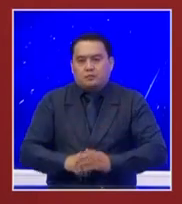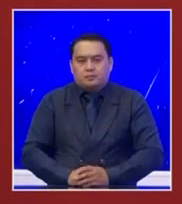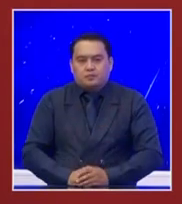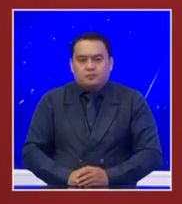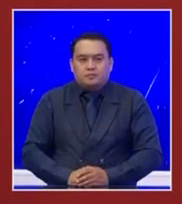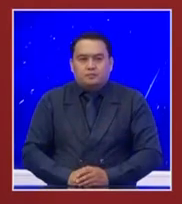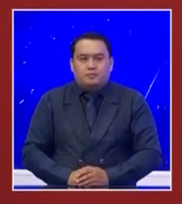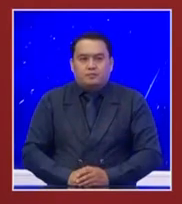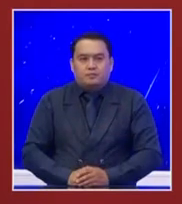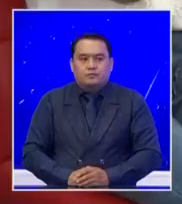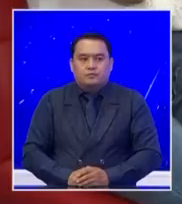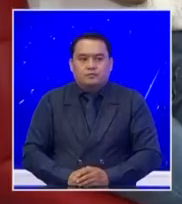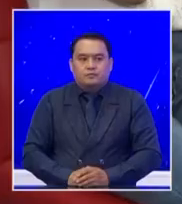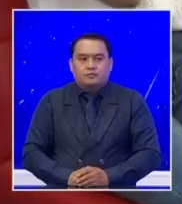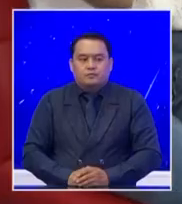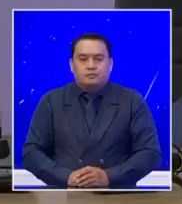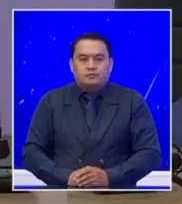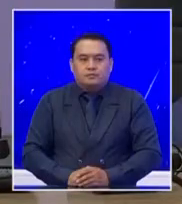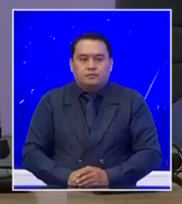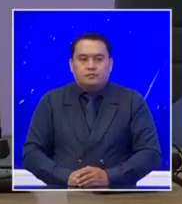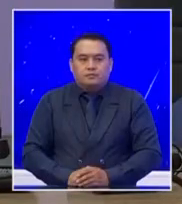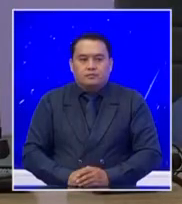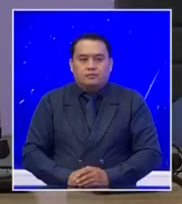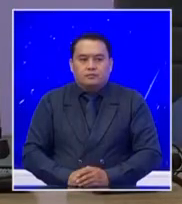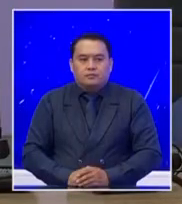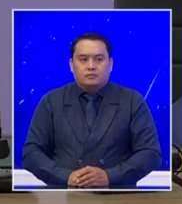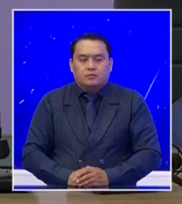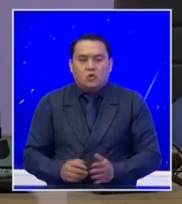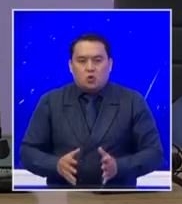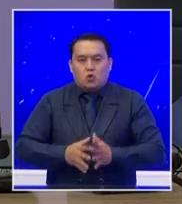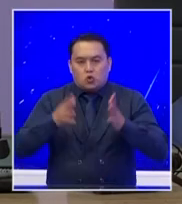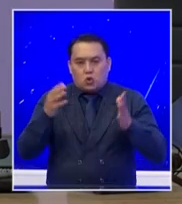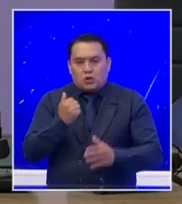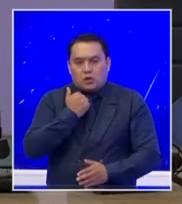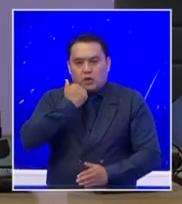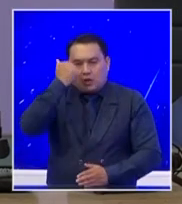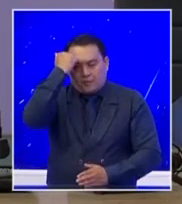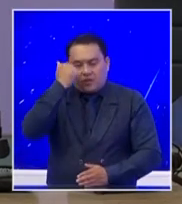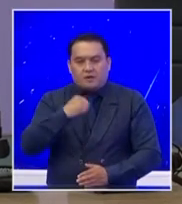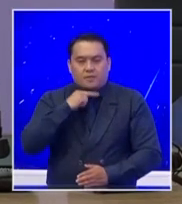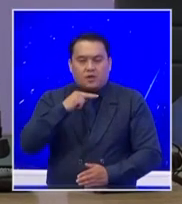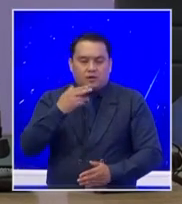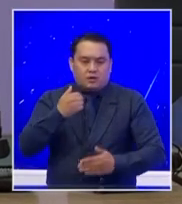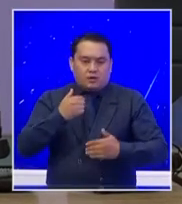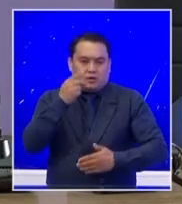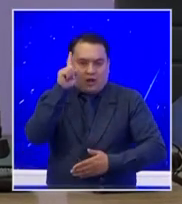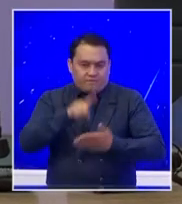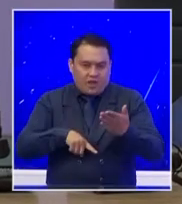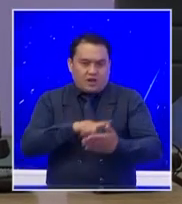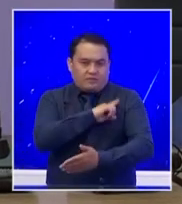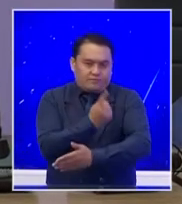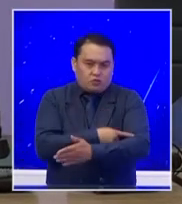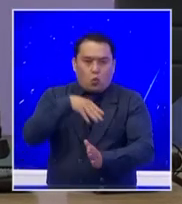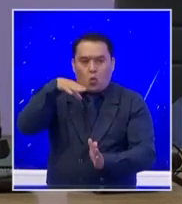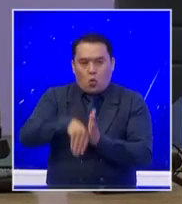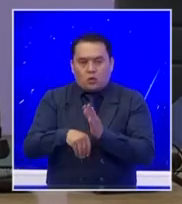Спасибо. Спасибо за оказанное доверие. Буду прилагать все